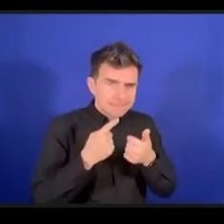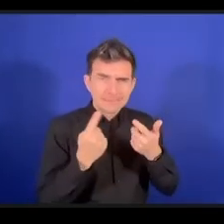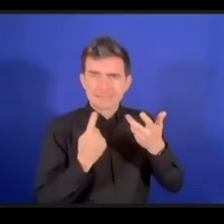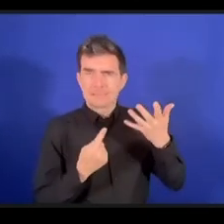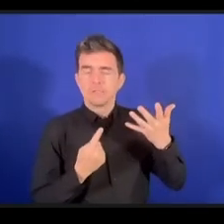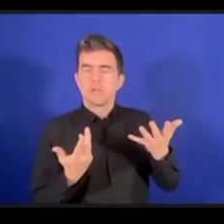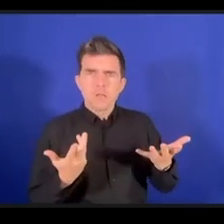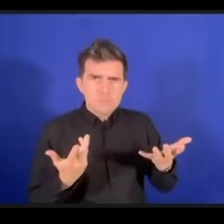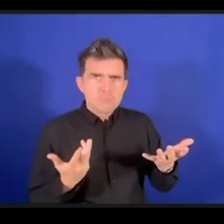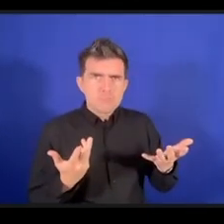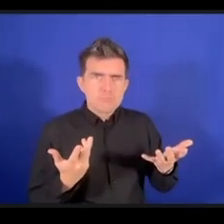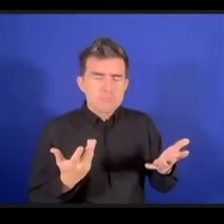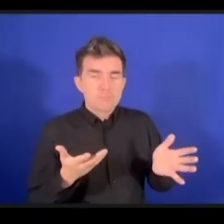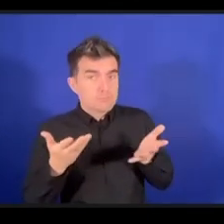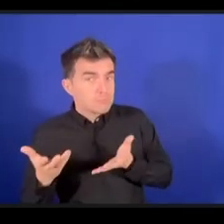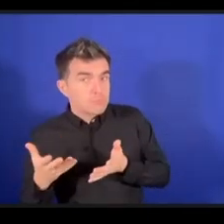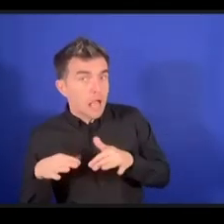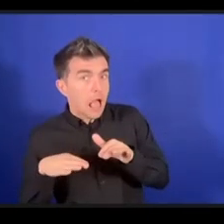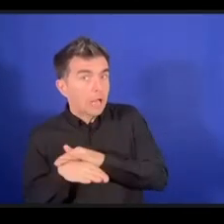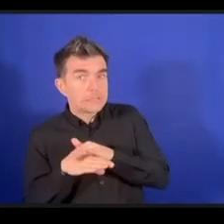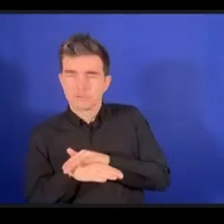那么